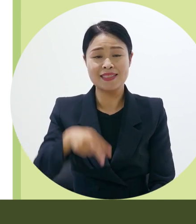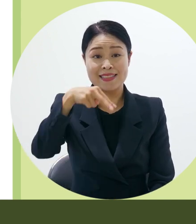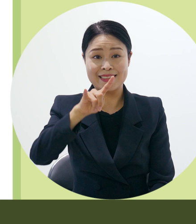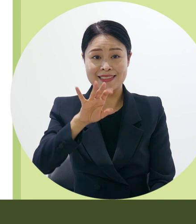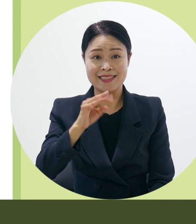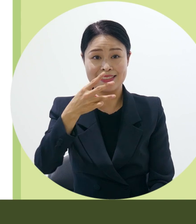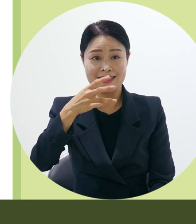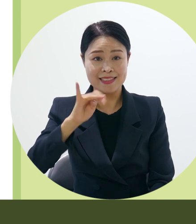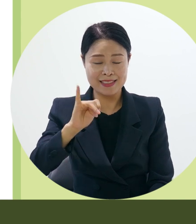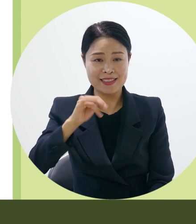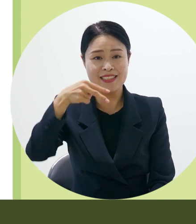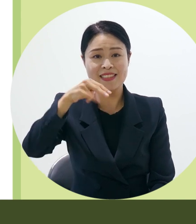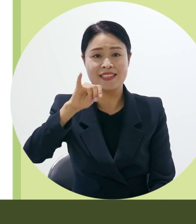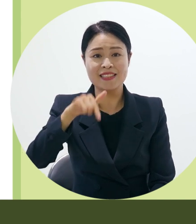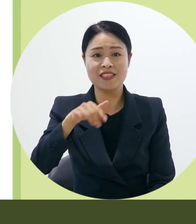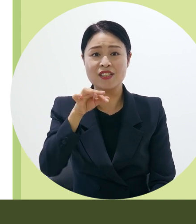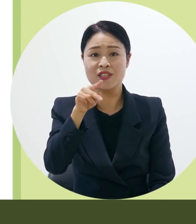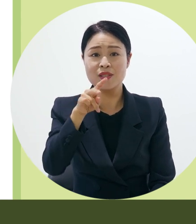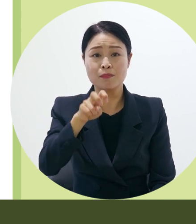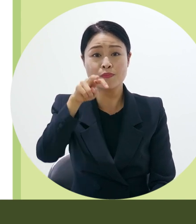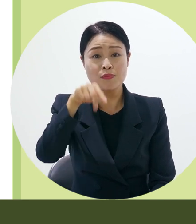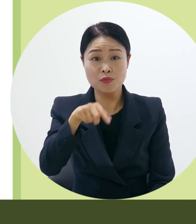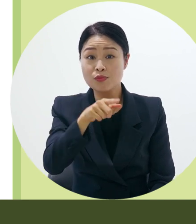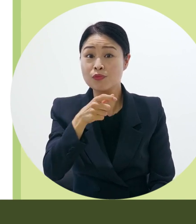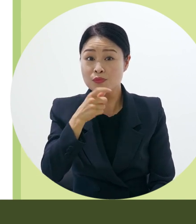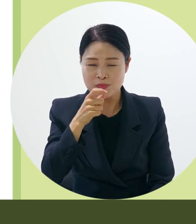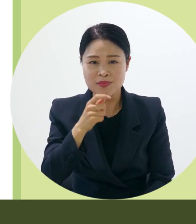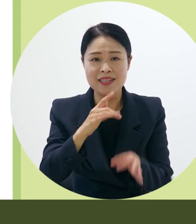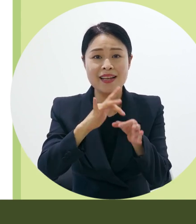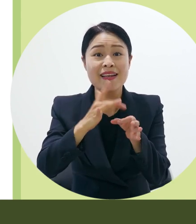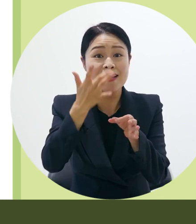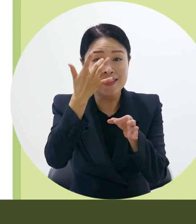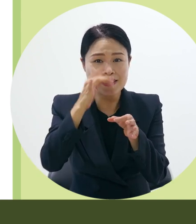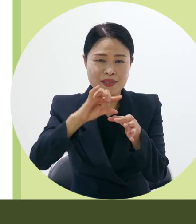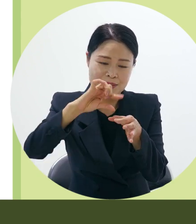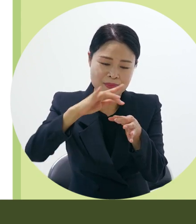생리식염수로 렌즈를 소독하지 마십시오.